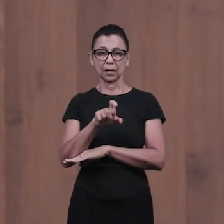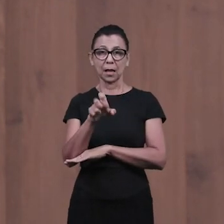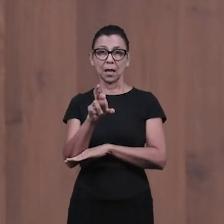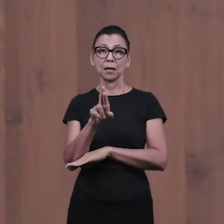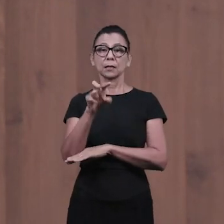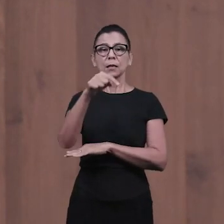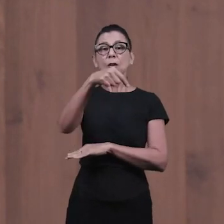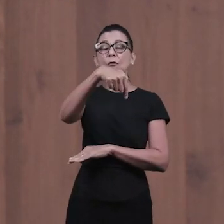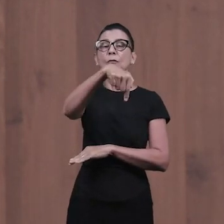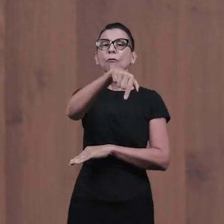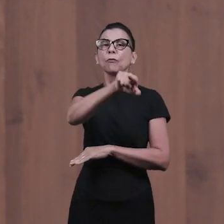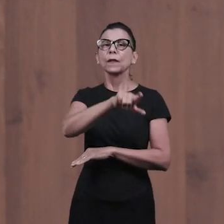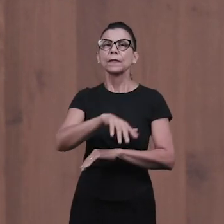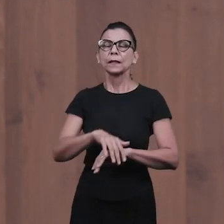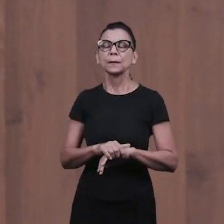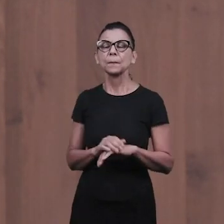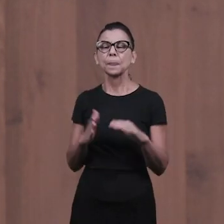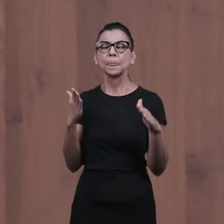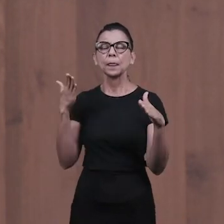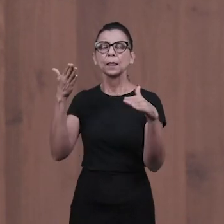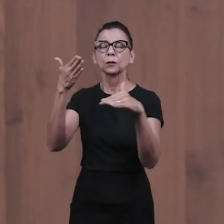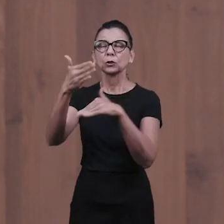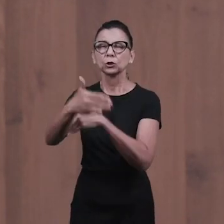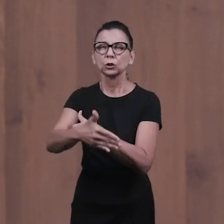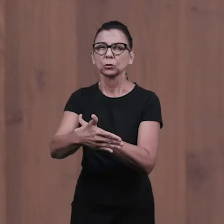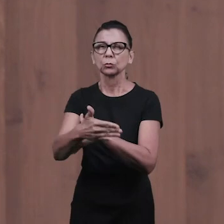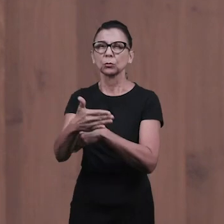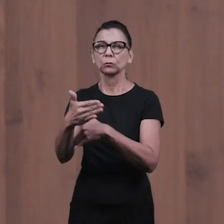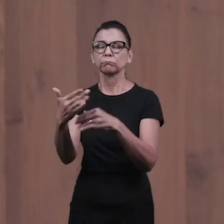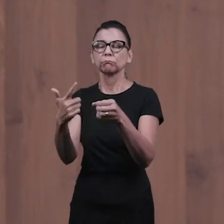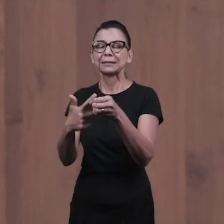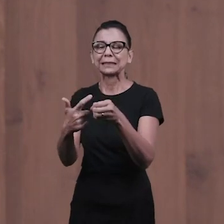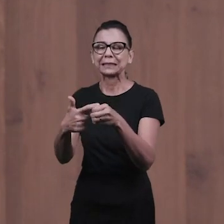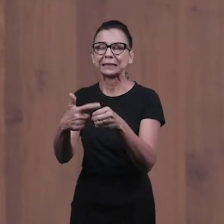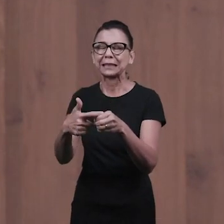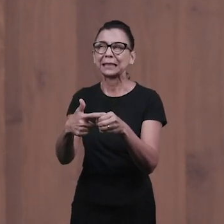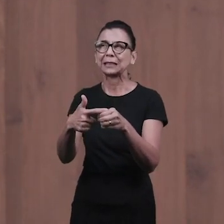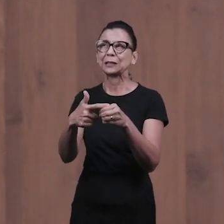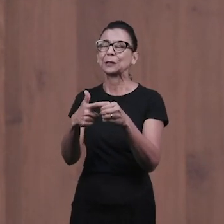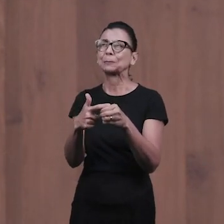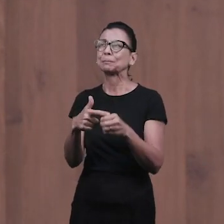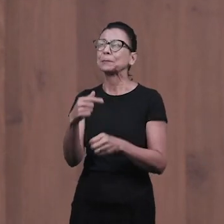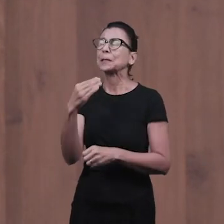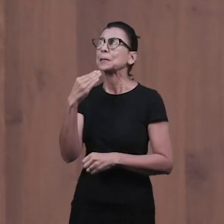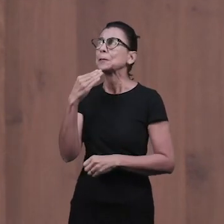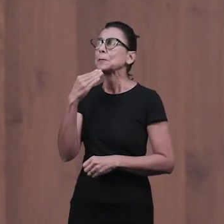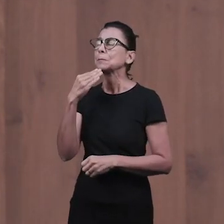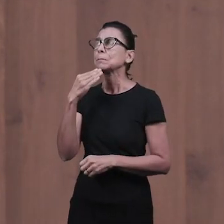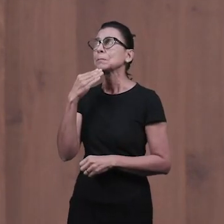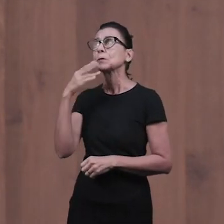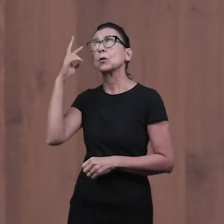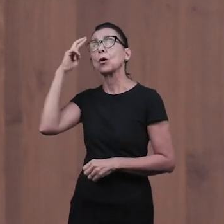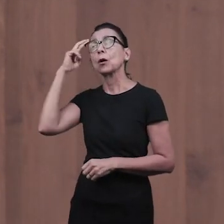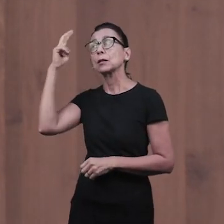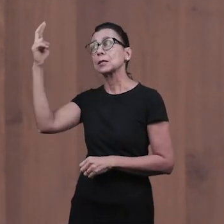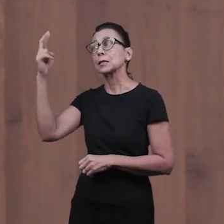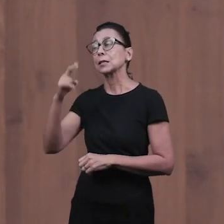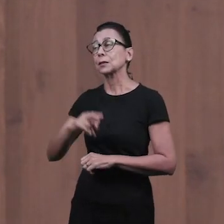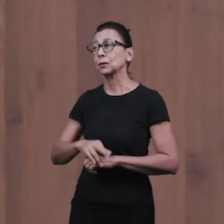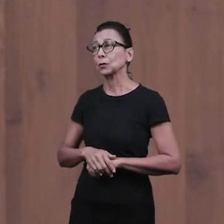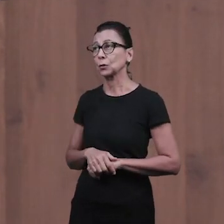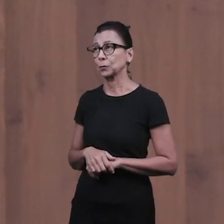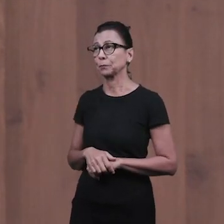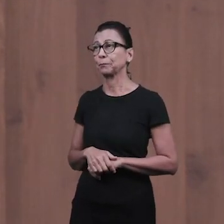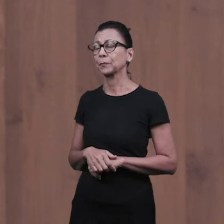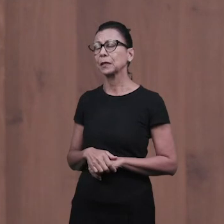Haran, Eliezer priait à Dieu en demandant un signe, en demandant au Seigneur que la jeune fille qui viendrait